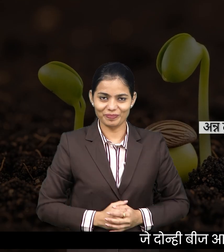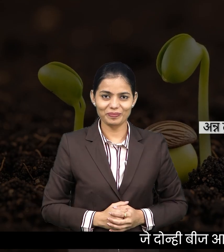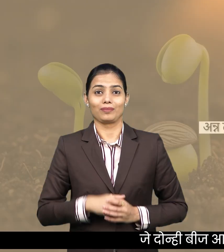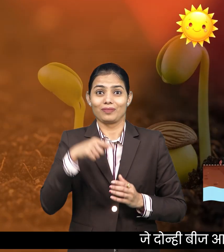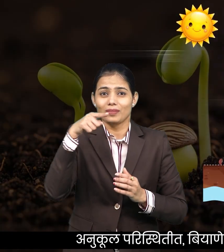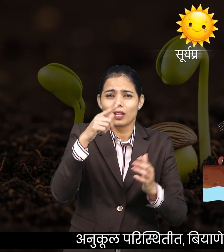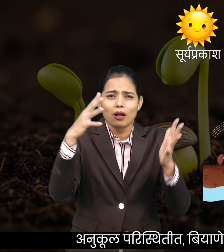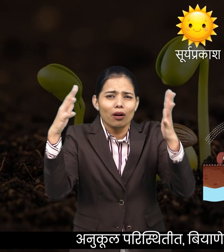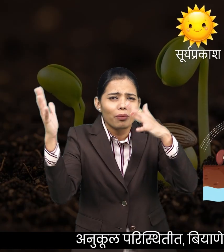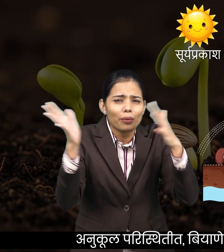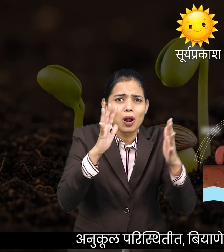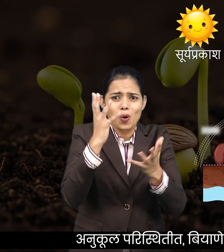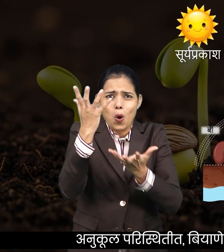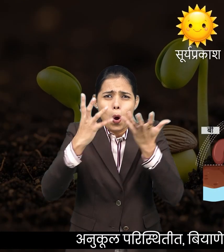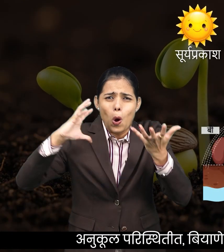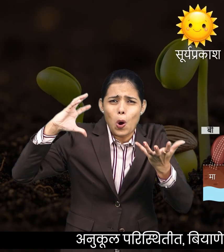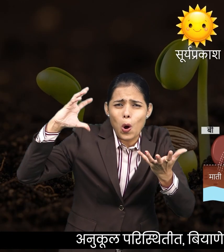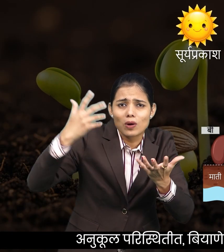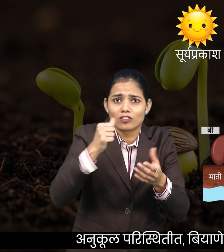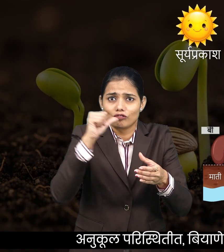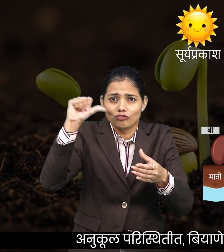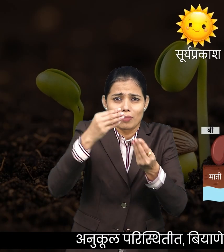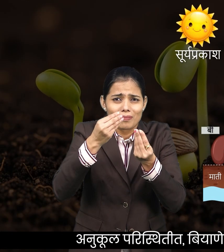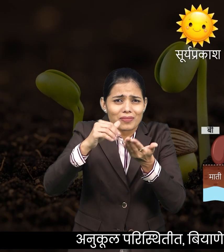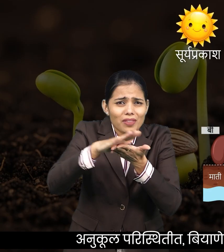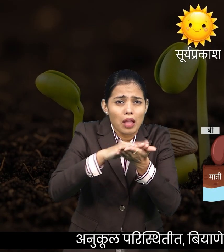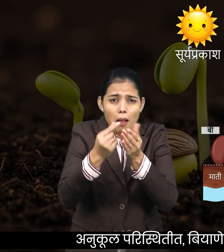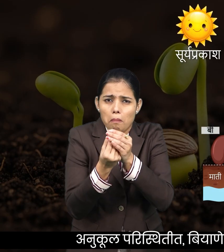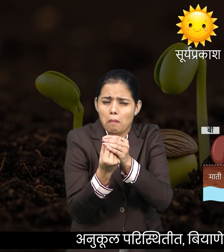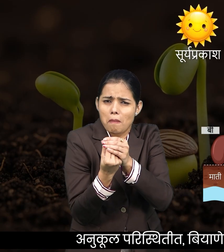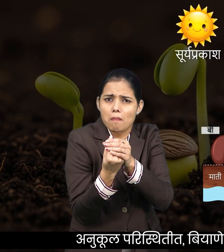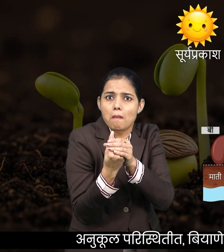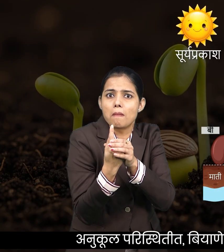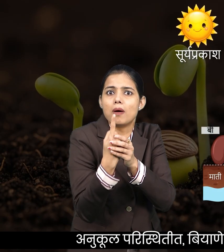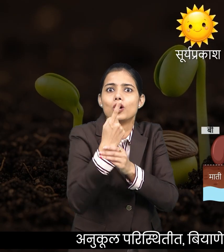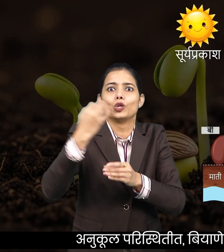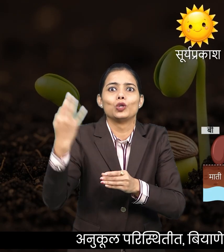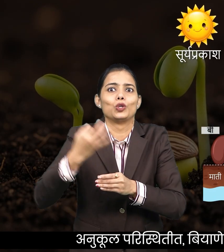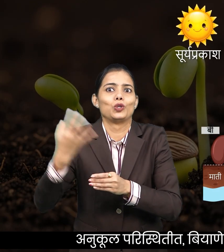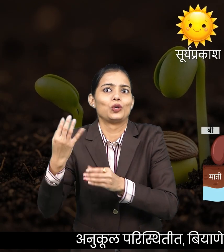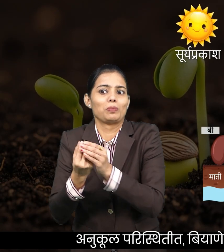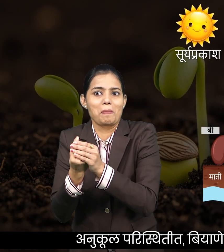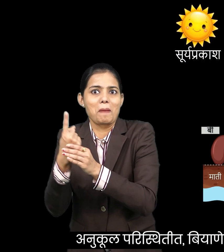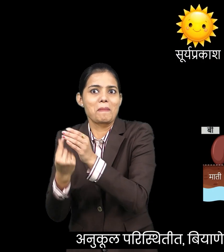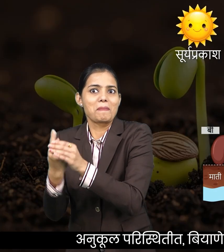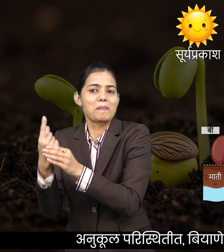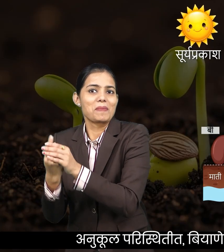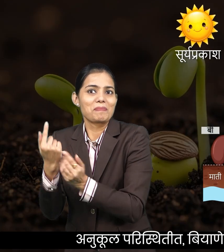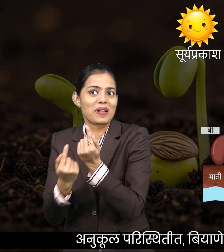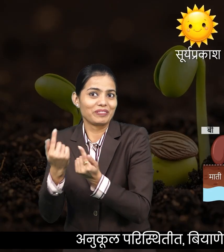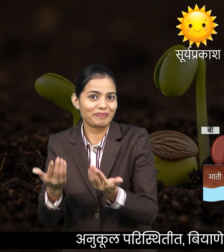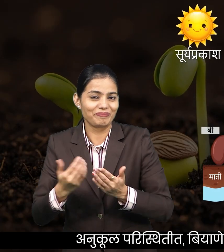केले जाते. अनुकूल परिस्थितीत बियाणे अंकुरित होते आणि नवीन